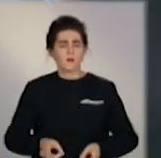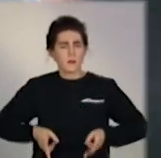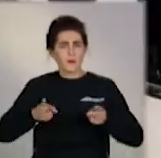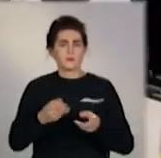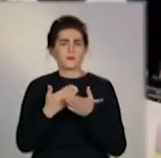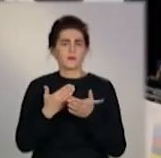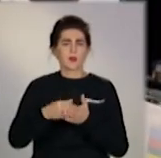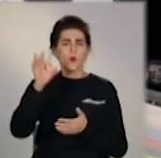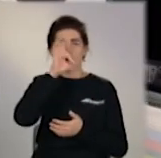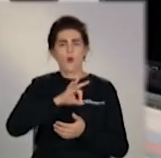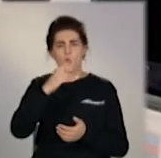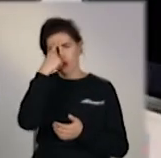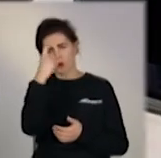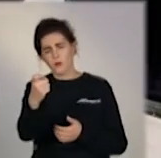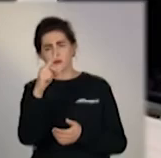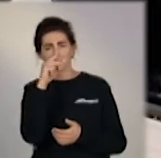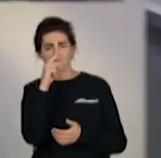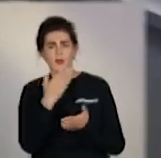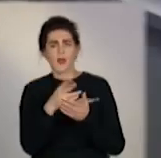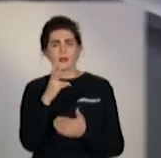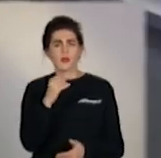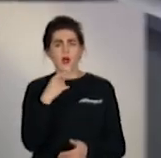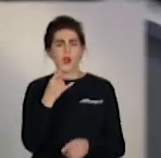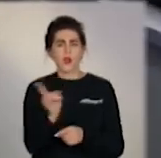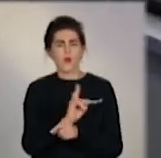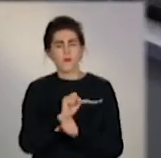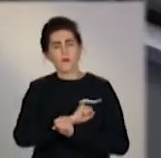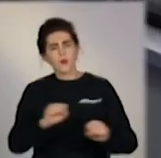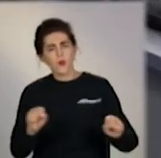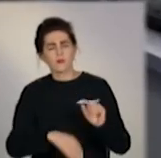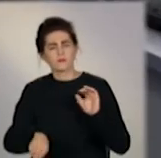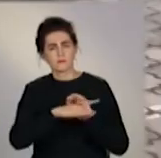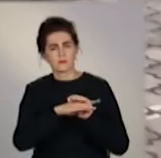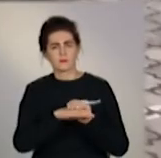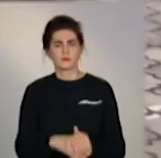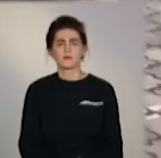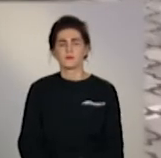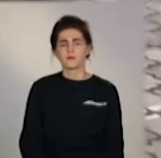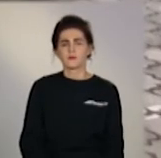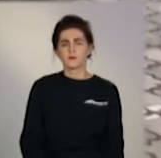відповідальність. Наприклад, якщо повідомили про неправдиве замінування. Валерія